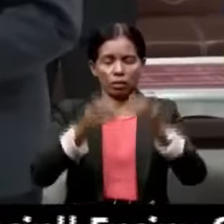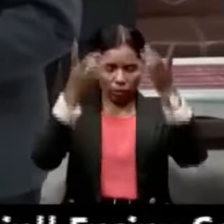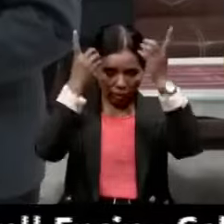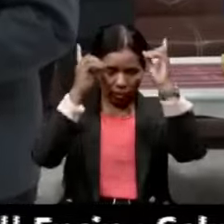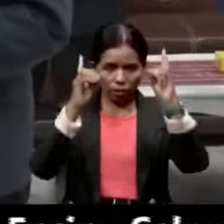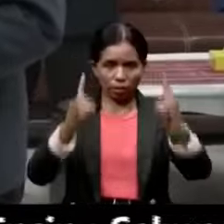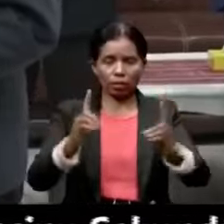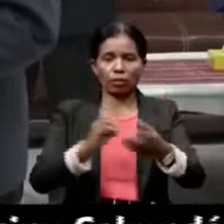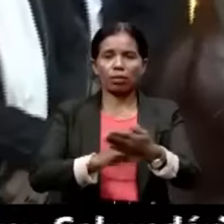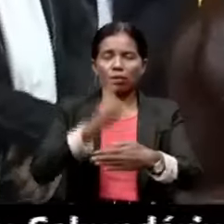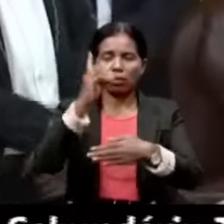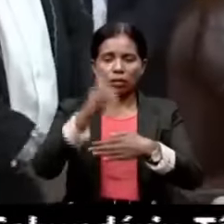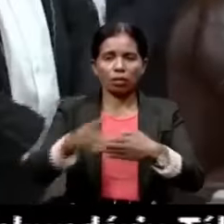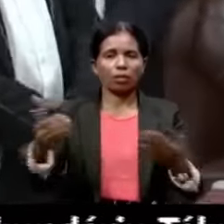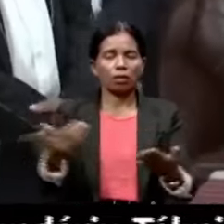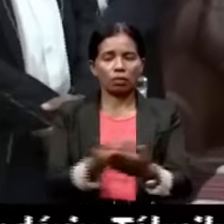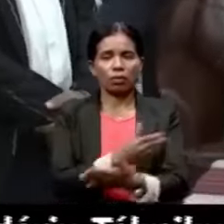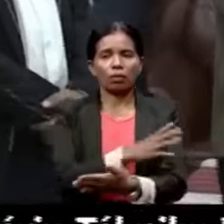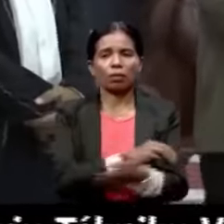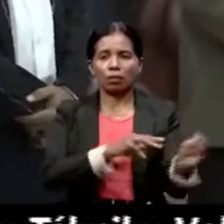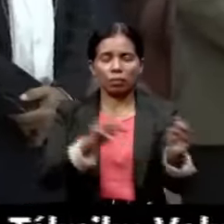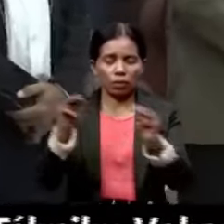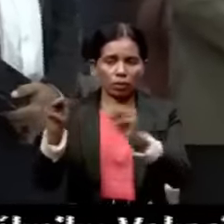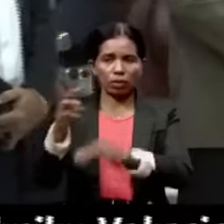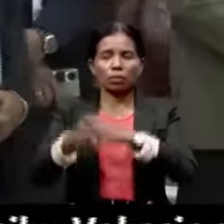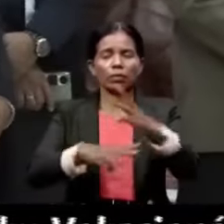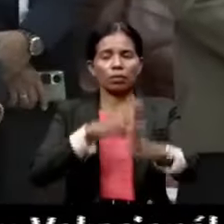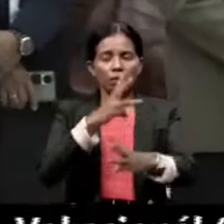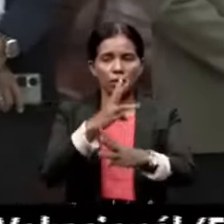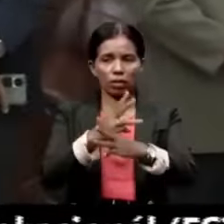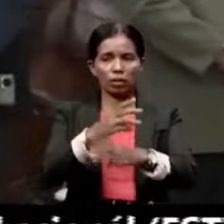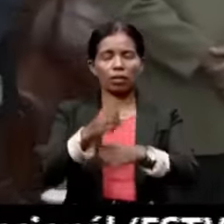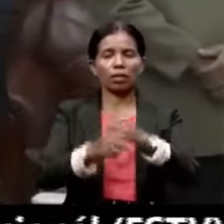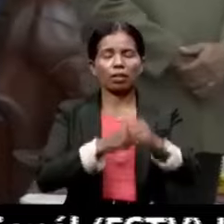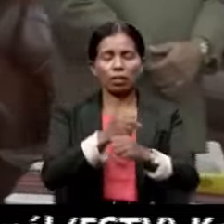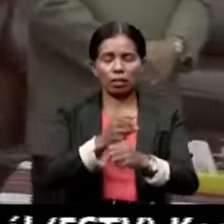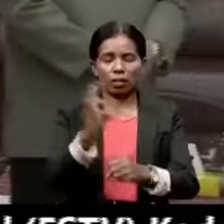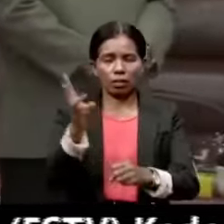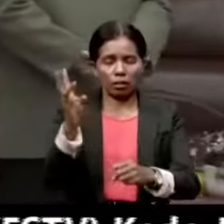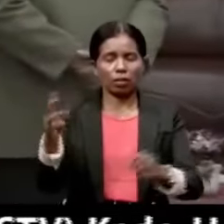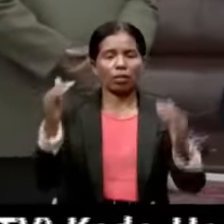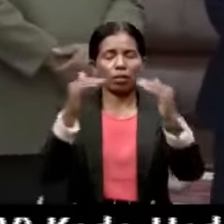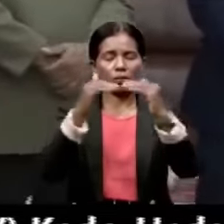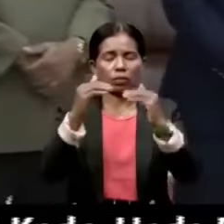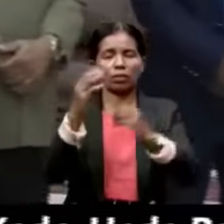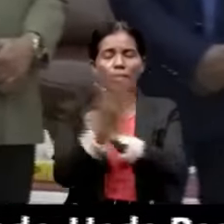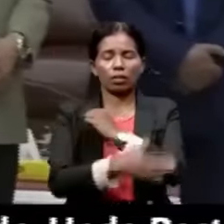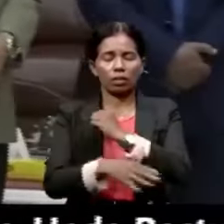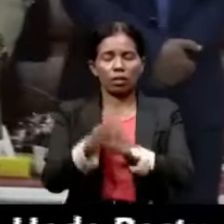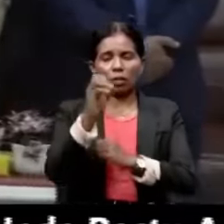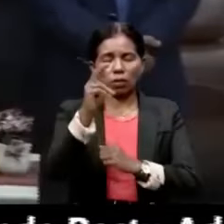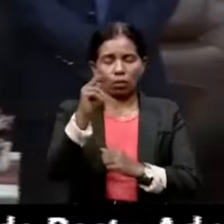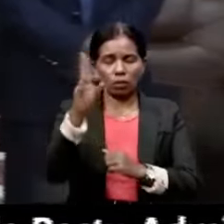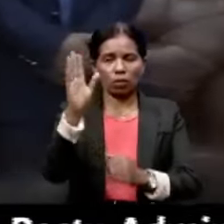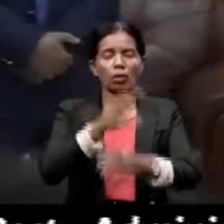metas desenvolvimento fun perante mudança mundo nian, e aniversário nenulo conferência Nações Unidas conaba comércio